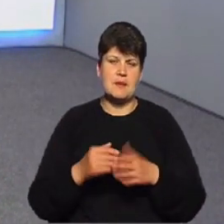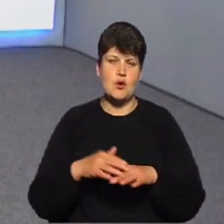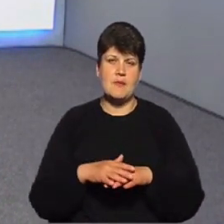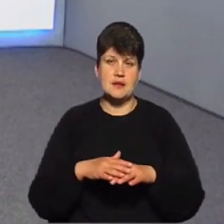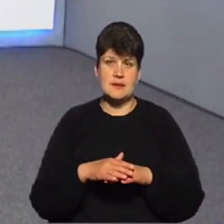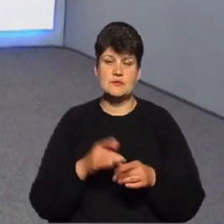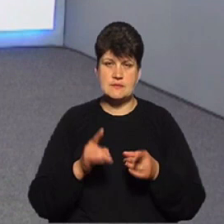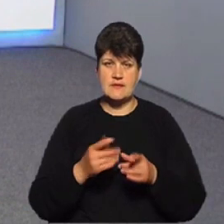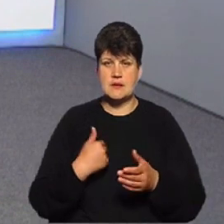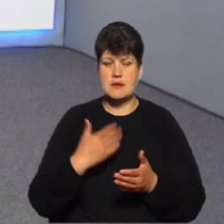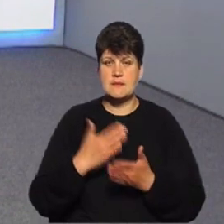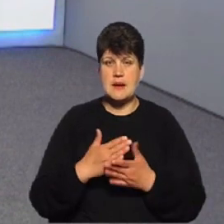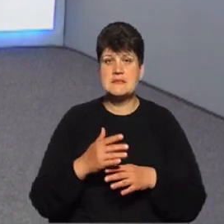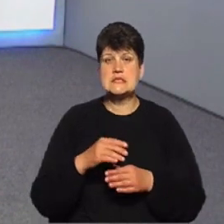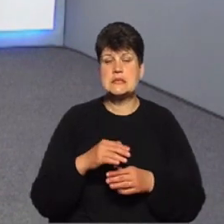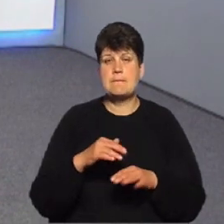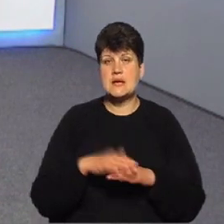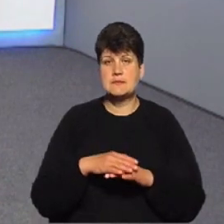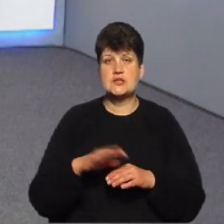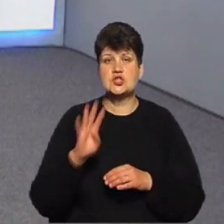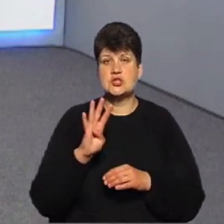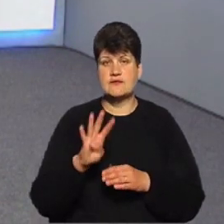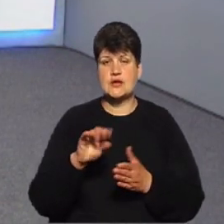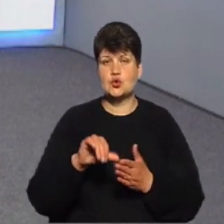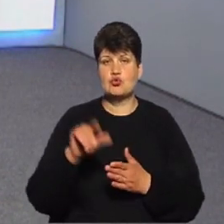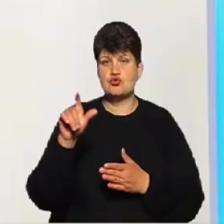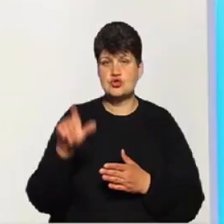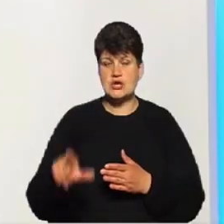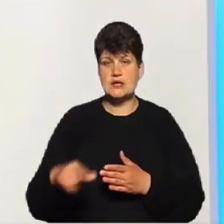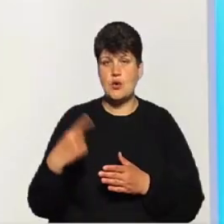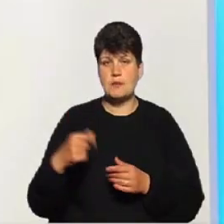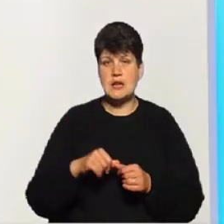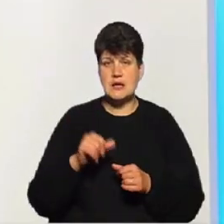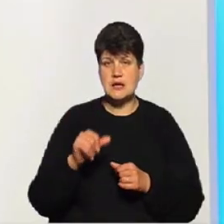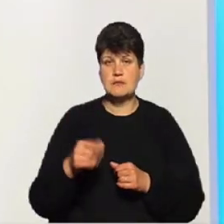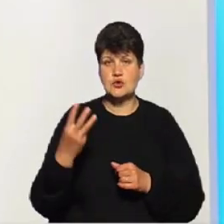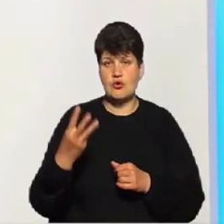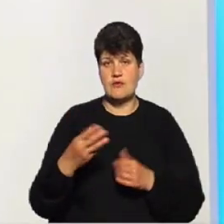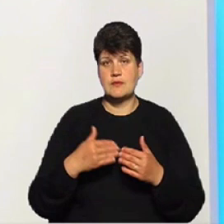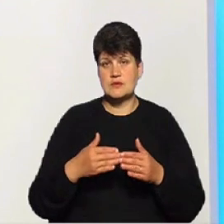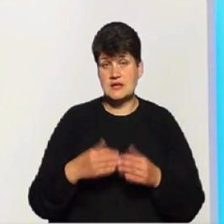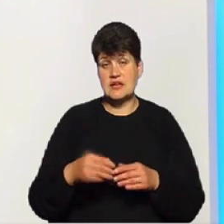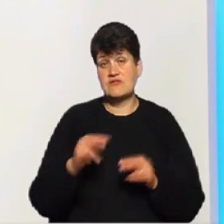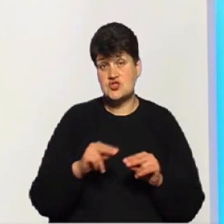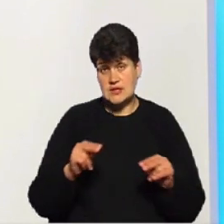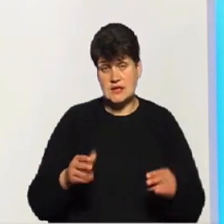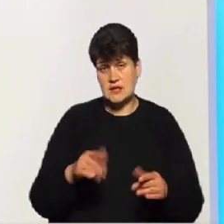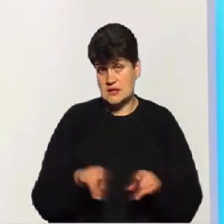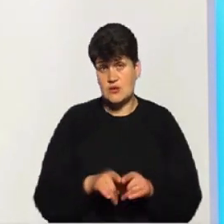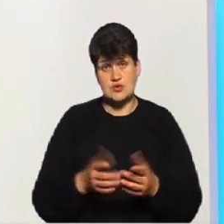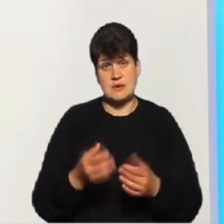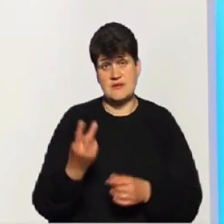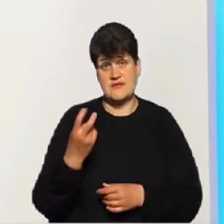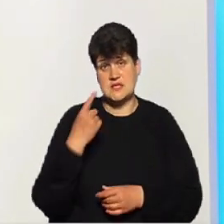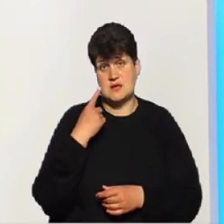математику, бо справді ми маємо з математики четвертого учасника в області, крім трьох випускників, ще вчителя, який також отримав